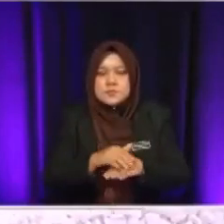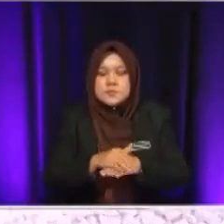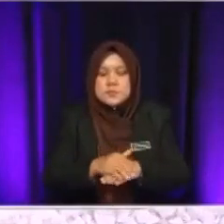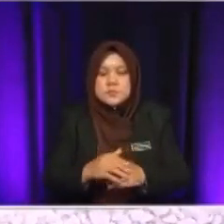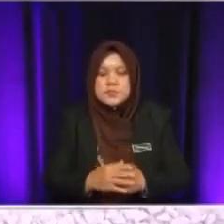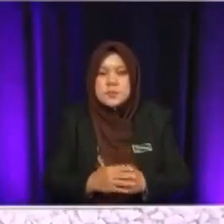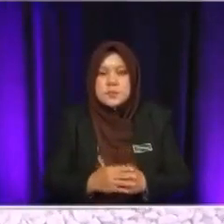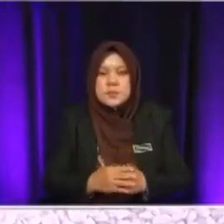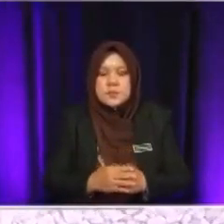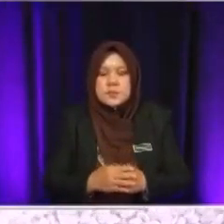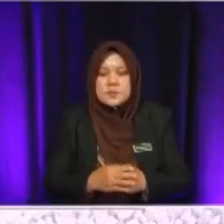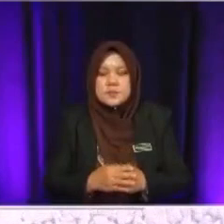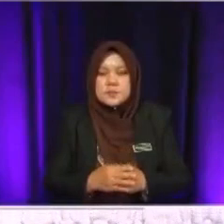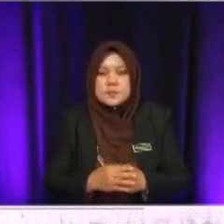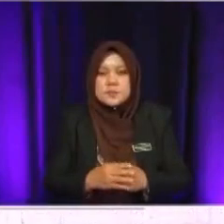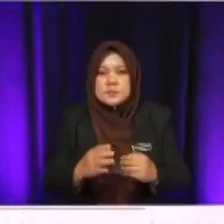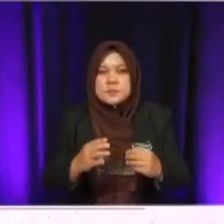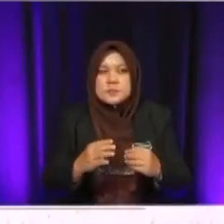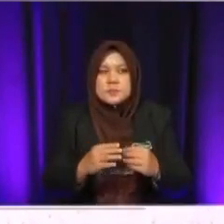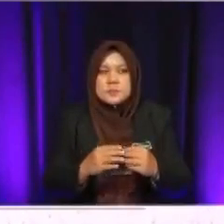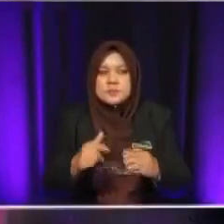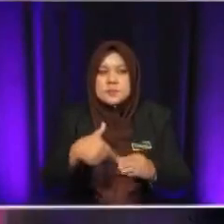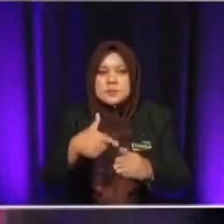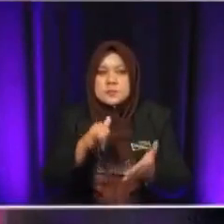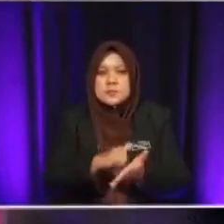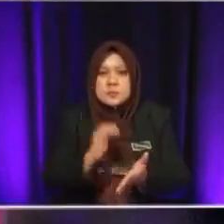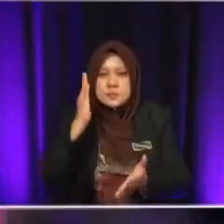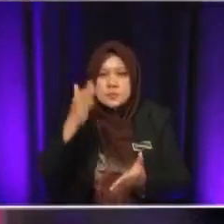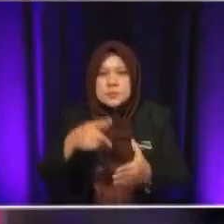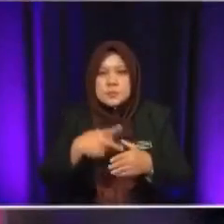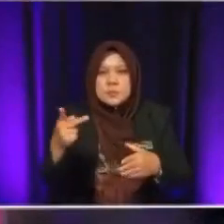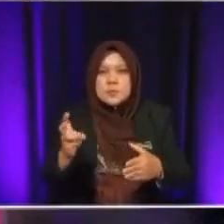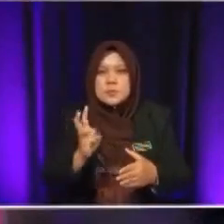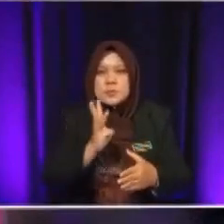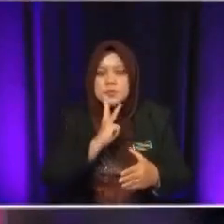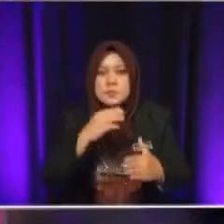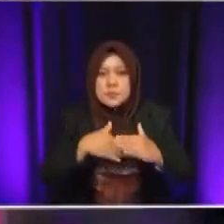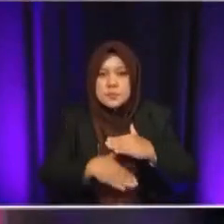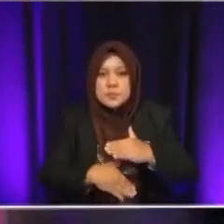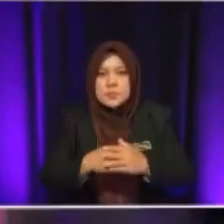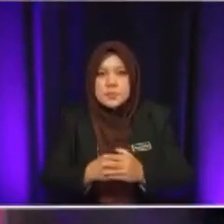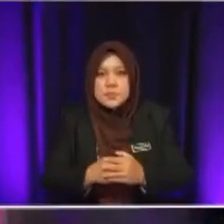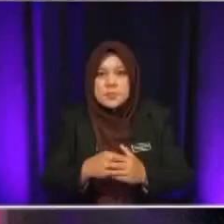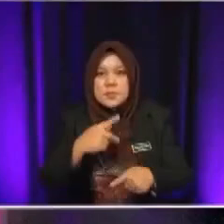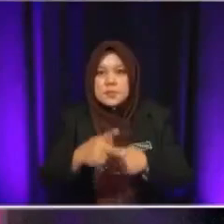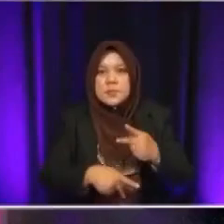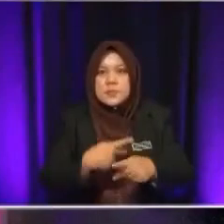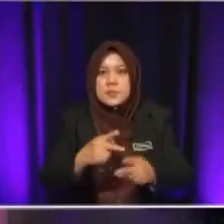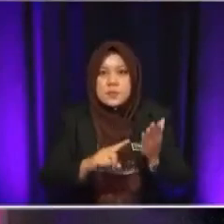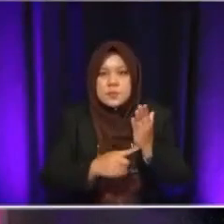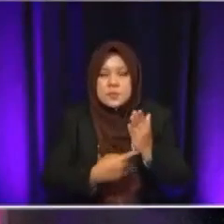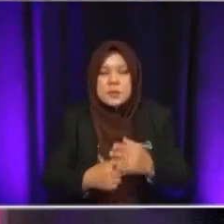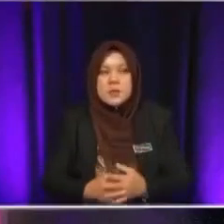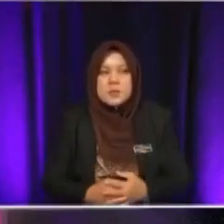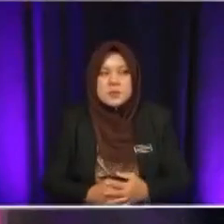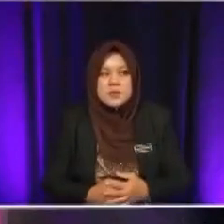lubangkan bekas tanaman atas ni. So, lubang tu yang akan keluarkan air. So, air tu akan jatuh bawah semula dan dia akan pusing semula. Okay,